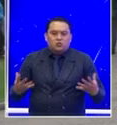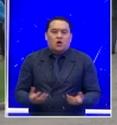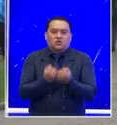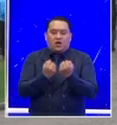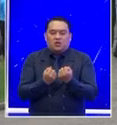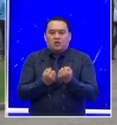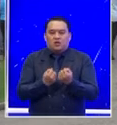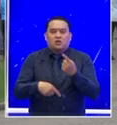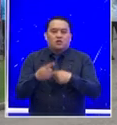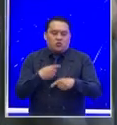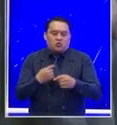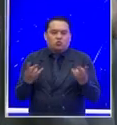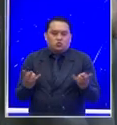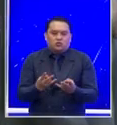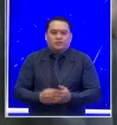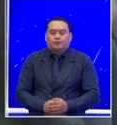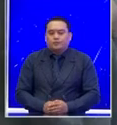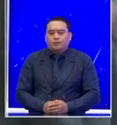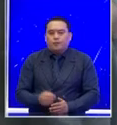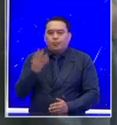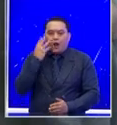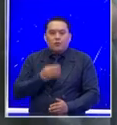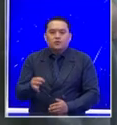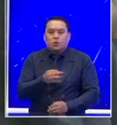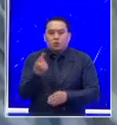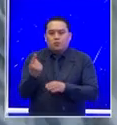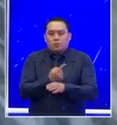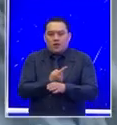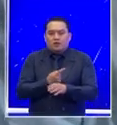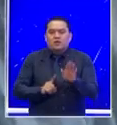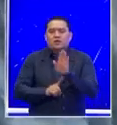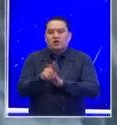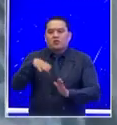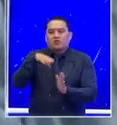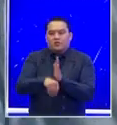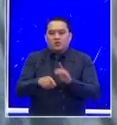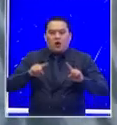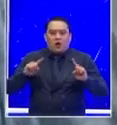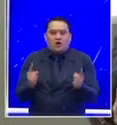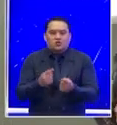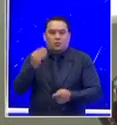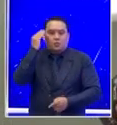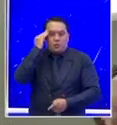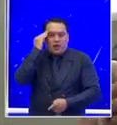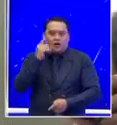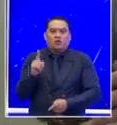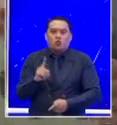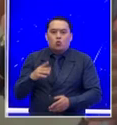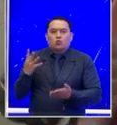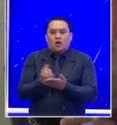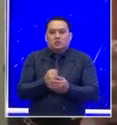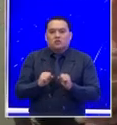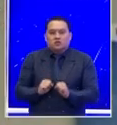наши жизни. Это очень сегодня важно. Алматинская область, одной из первых в республике, начала внедрять ограничительные меры. За счет этого